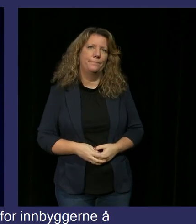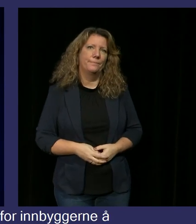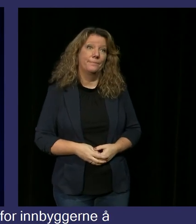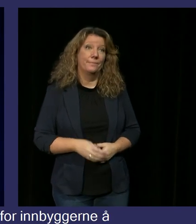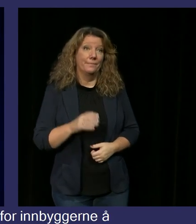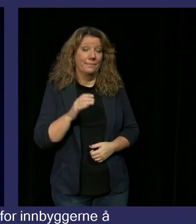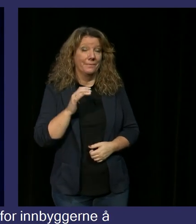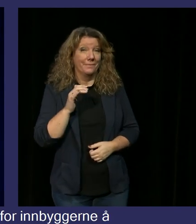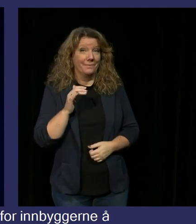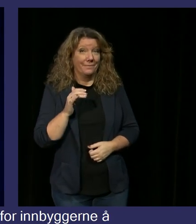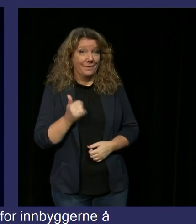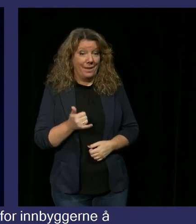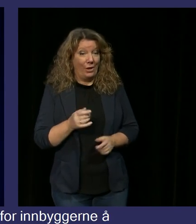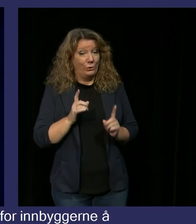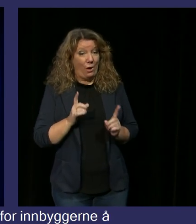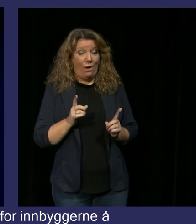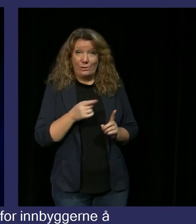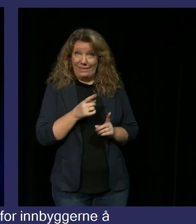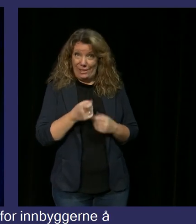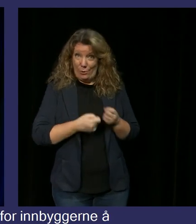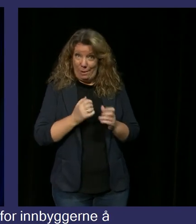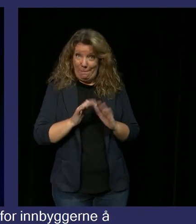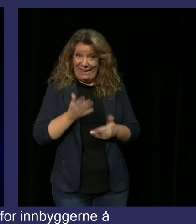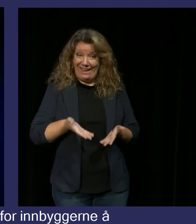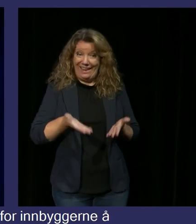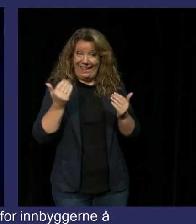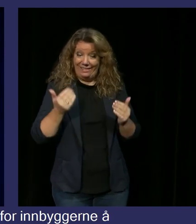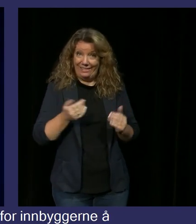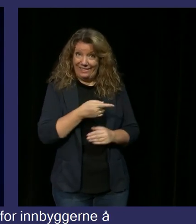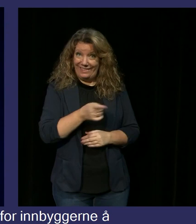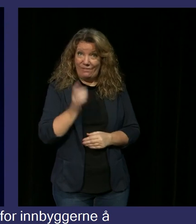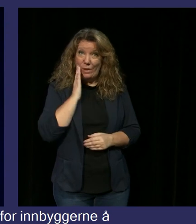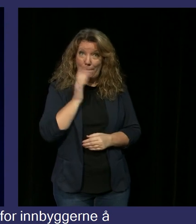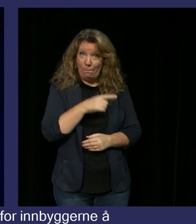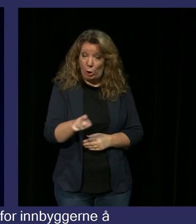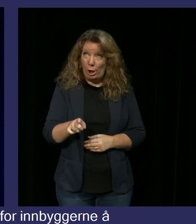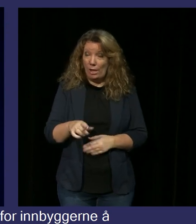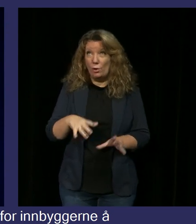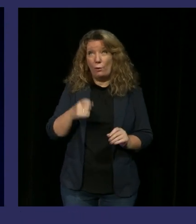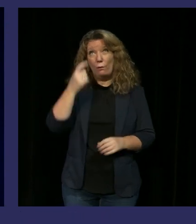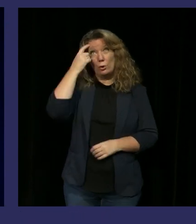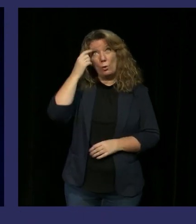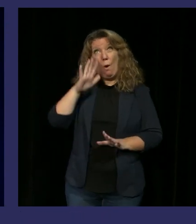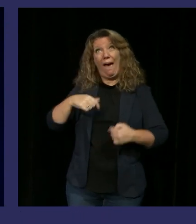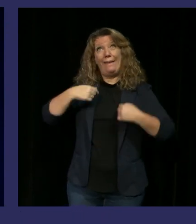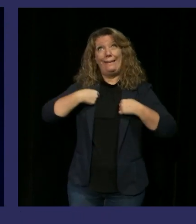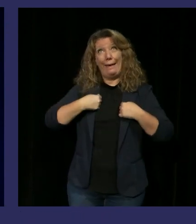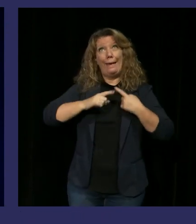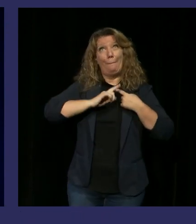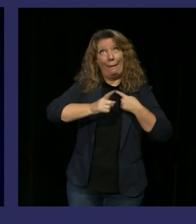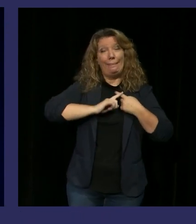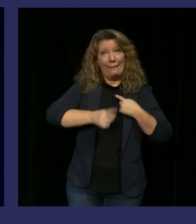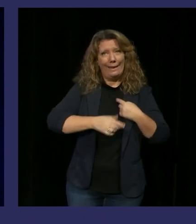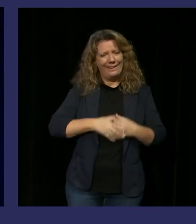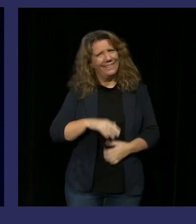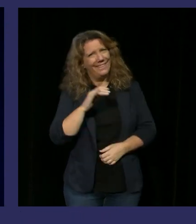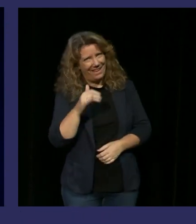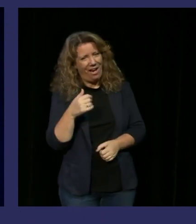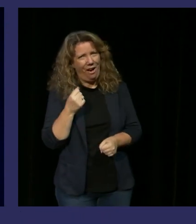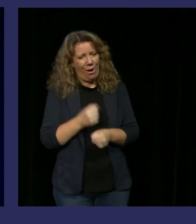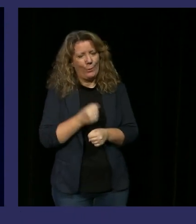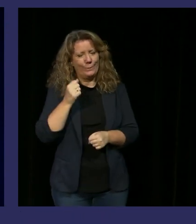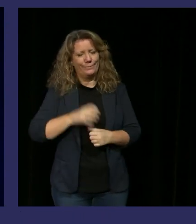Ja, og da har altså gjort det enklere for innbyggerne å skjønne om de pendlere, rett og slett. Ja, rett og slett.